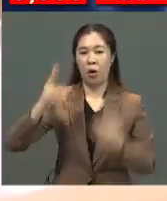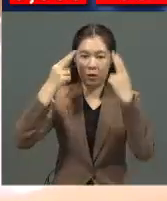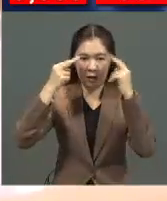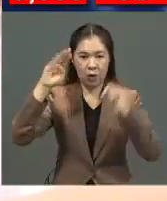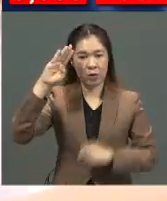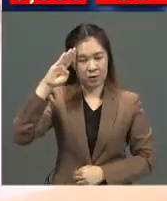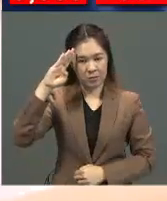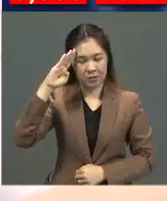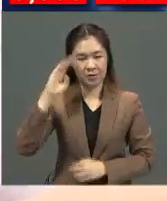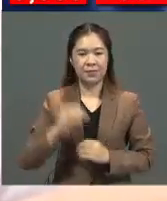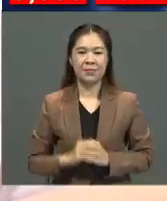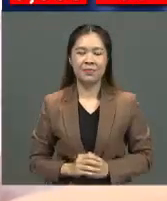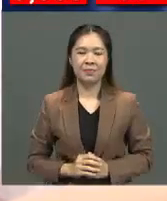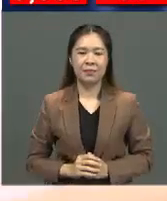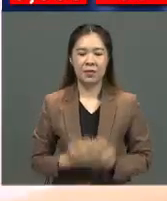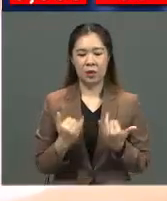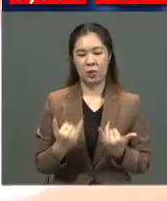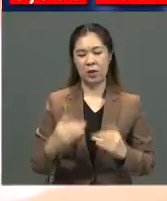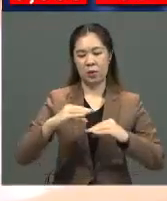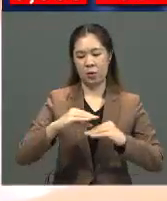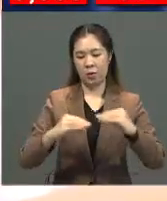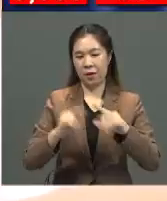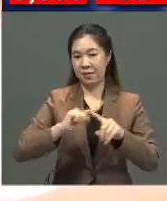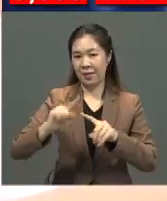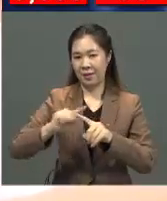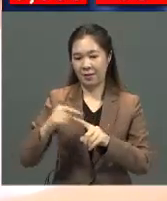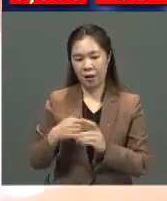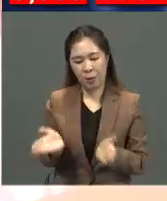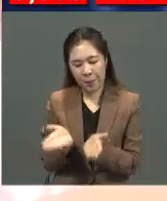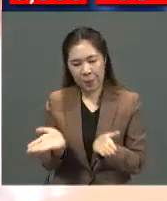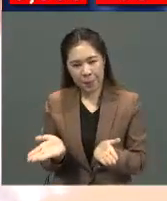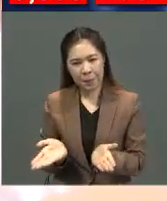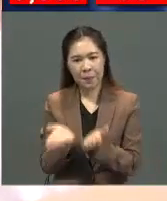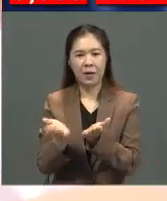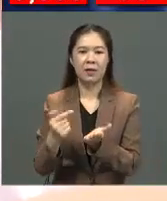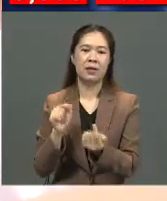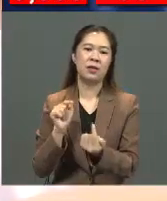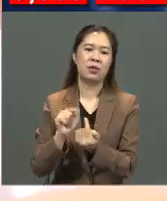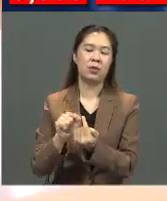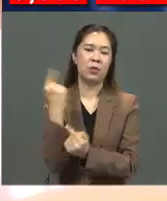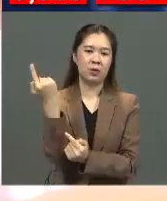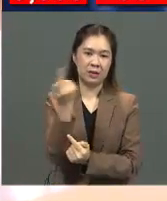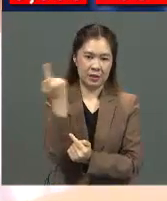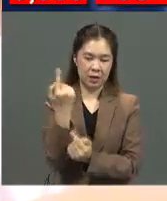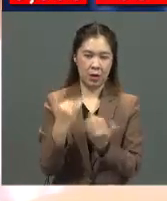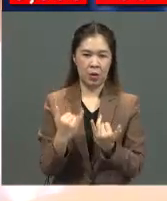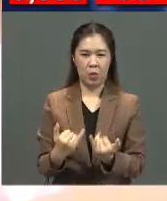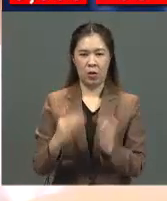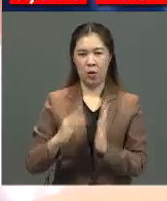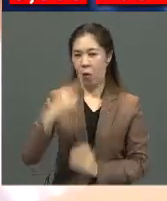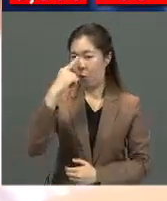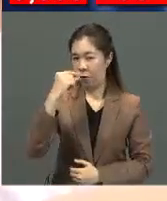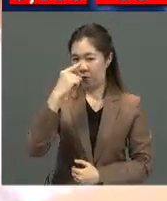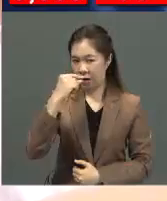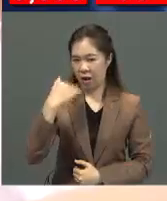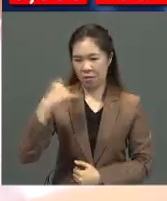ะครับวันนี้ที่เราได้มีโครงการต่างๆเพื่อกระตุ้นการท่องเที่ยวภายในประเทศนะครับอย่างที่ทราบวันนี้เราไม่มีนักท่องเที่ยวชาวต่างชาติก็ต้อง